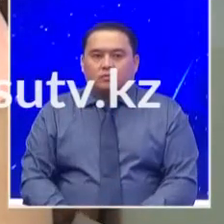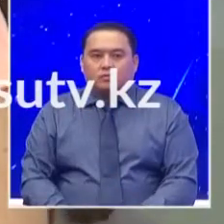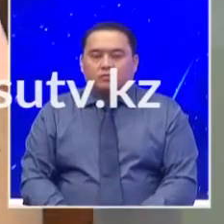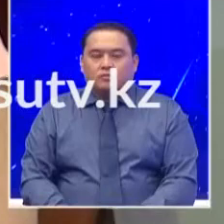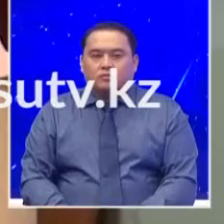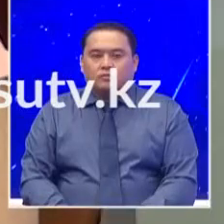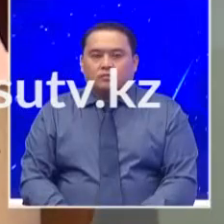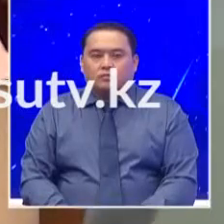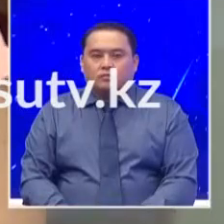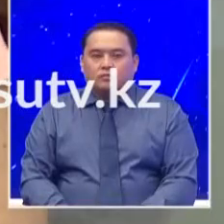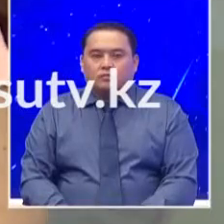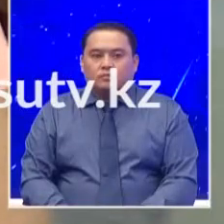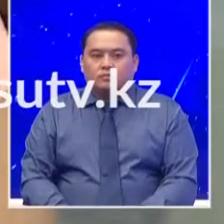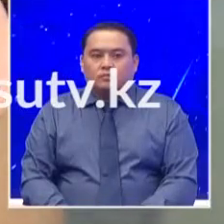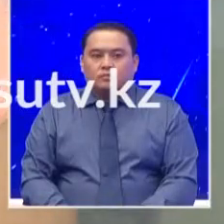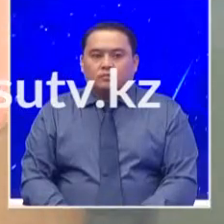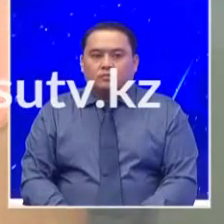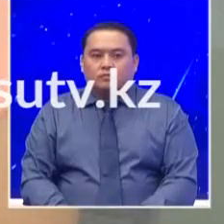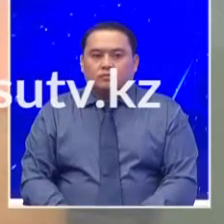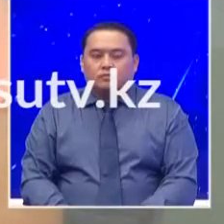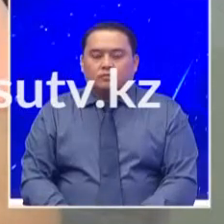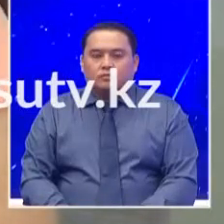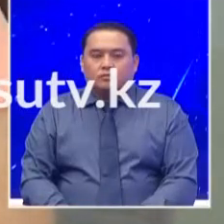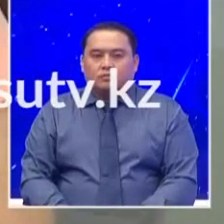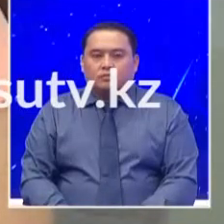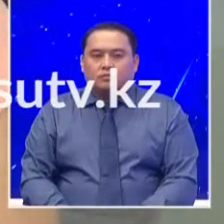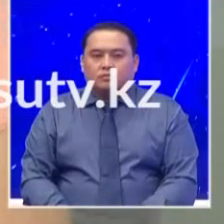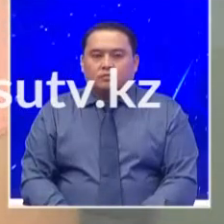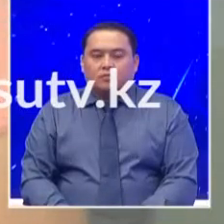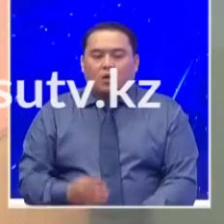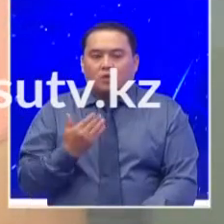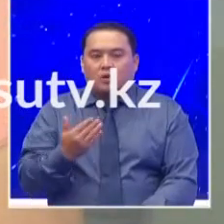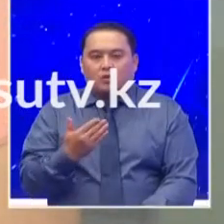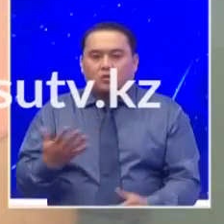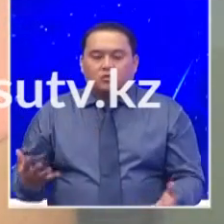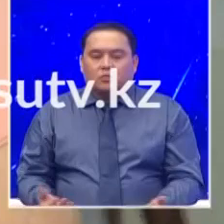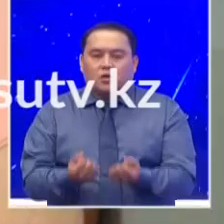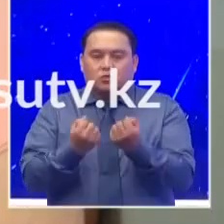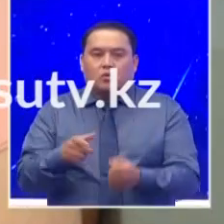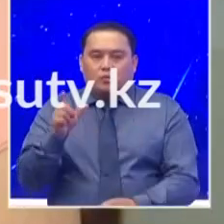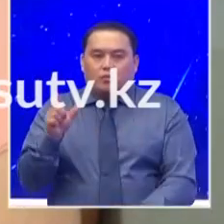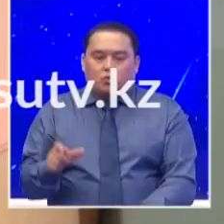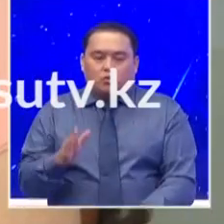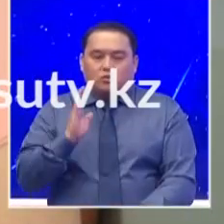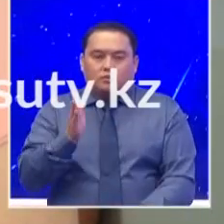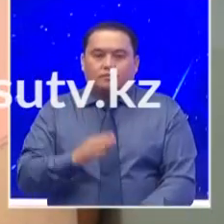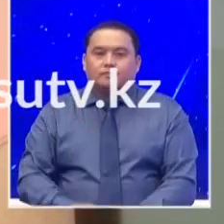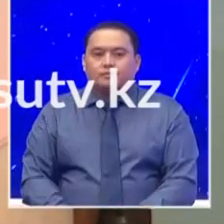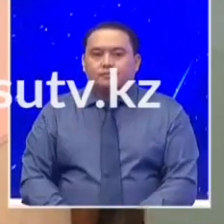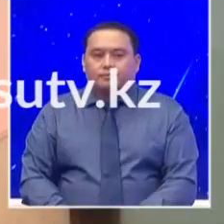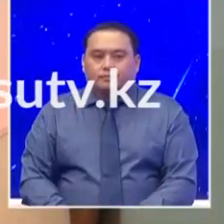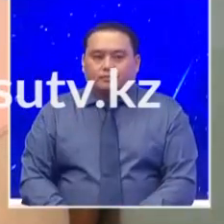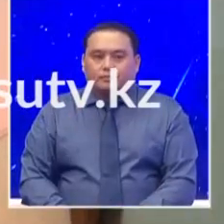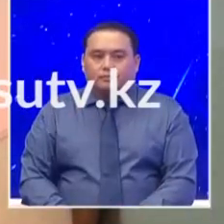ну, от вас как, ничего не убудет, а людям возможно спасти жизнь.